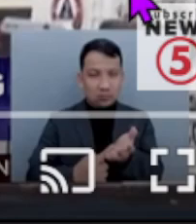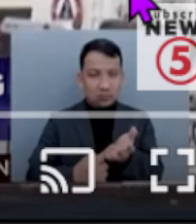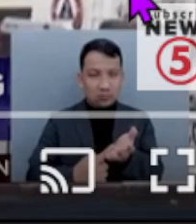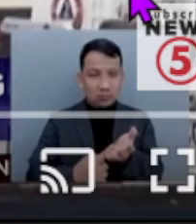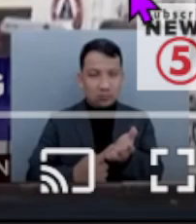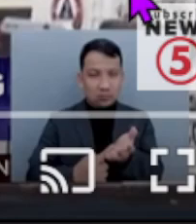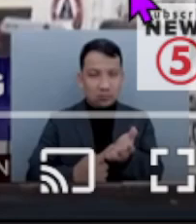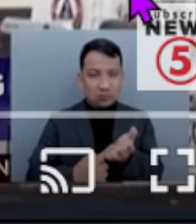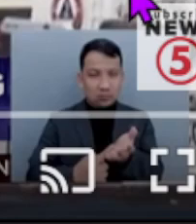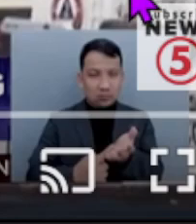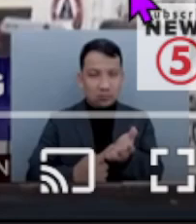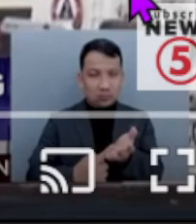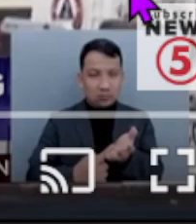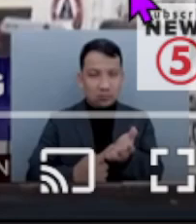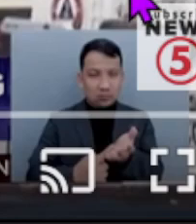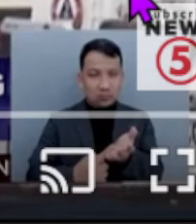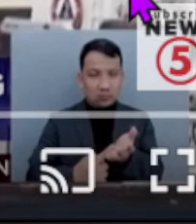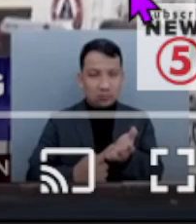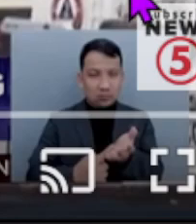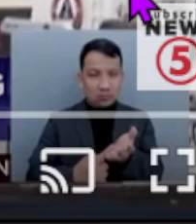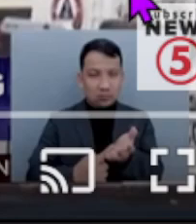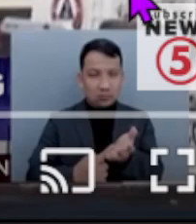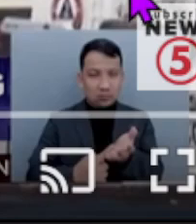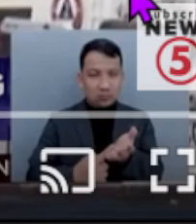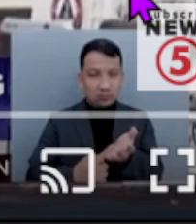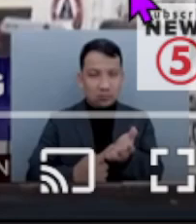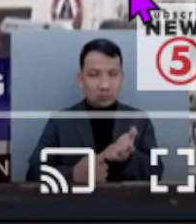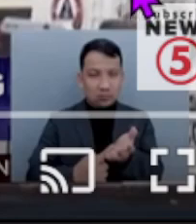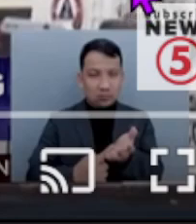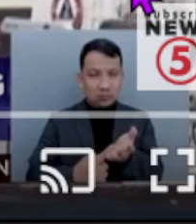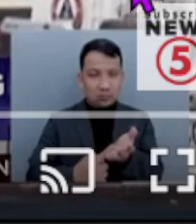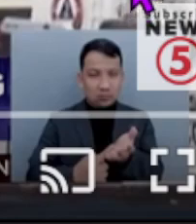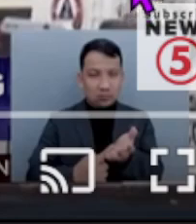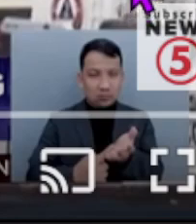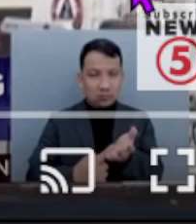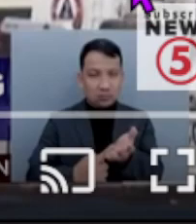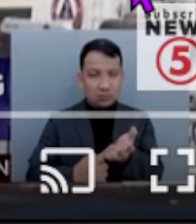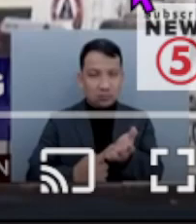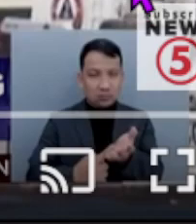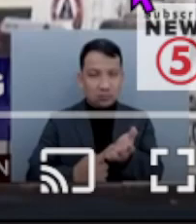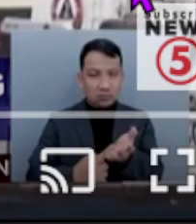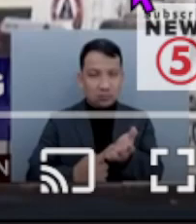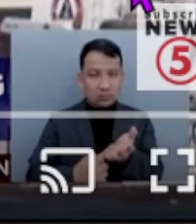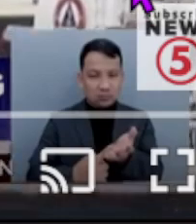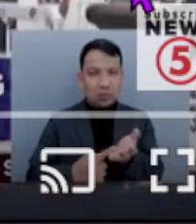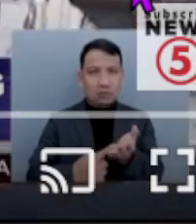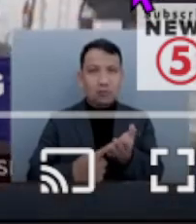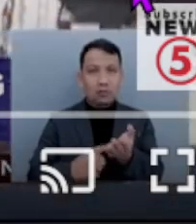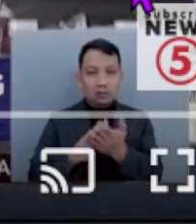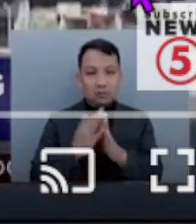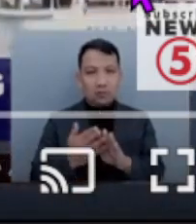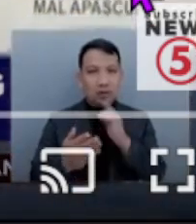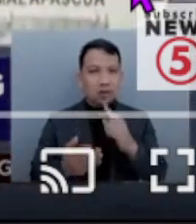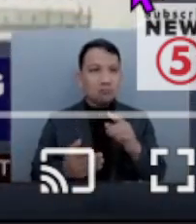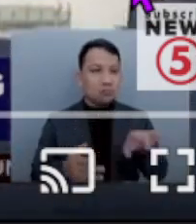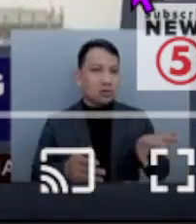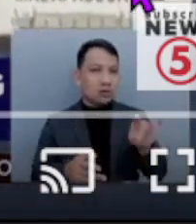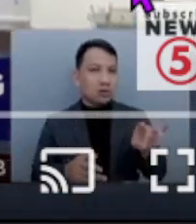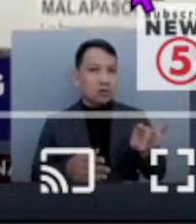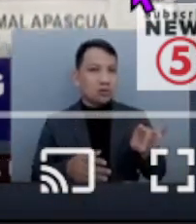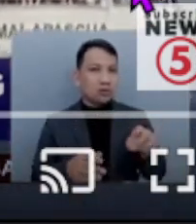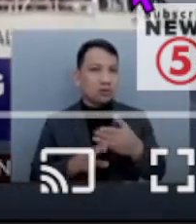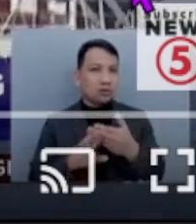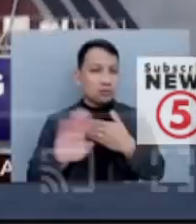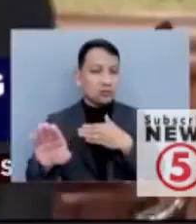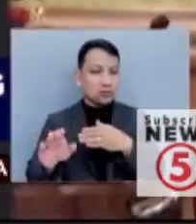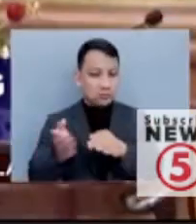Kaya lang hanggang saan tayo? Yun yung tanong dyan, di ba? Okay, tuloy natin to. Ang option ng back channel talks